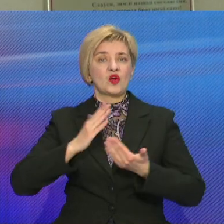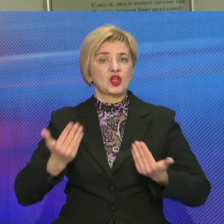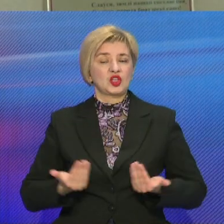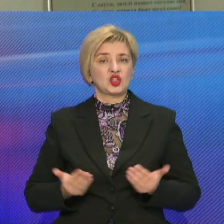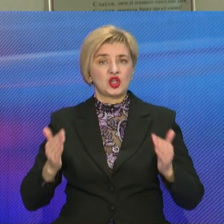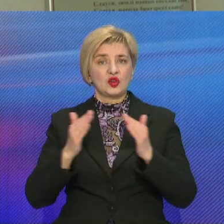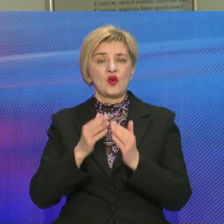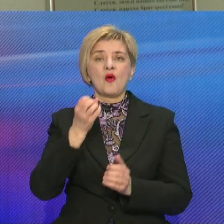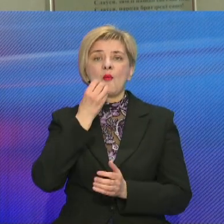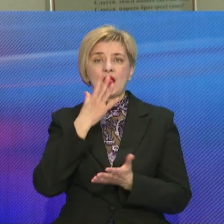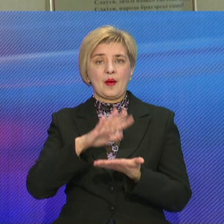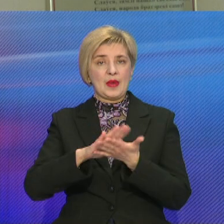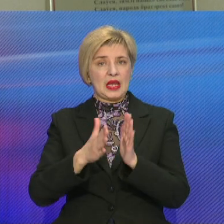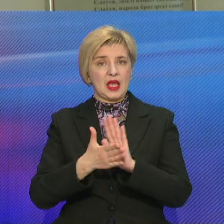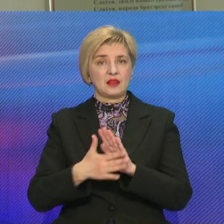благоприятная среда».